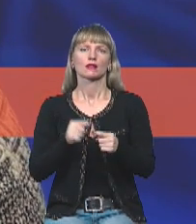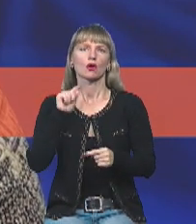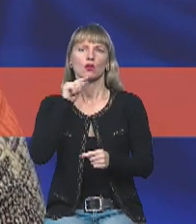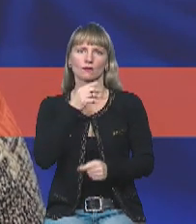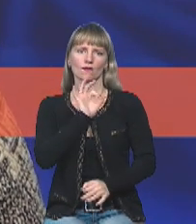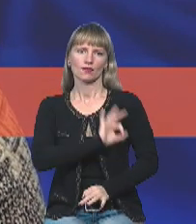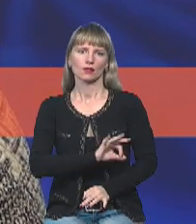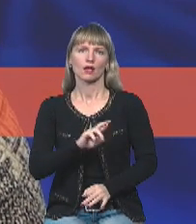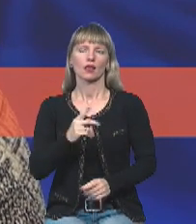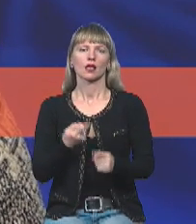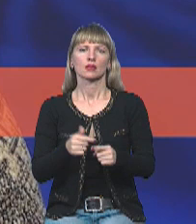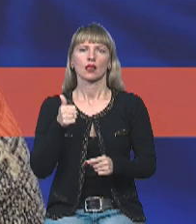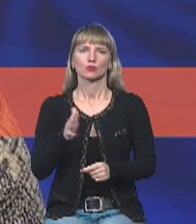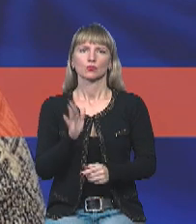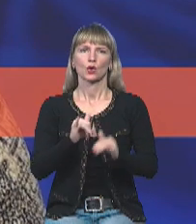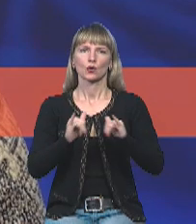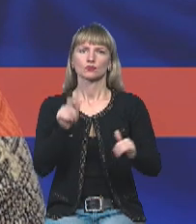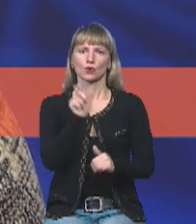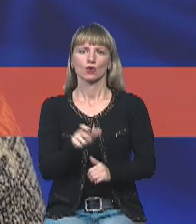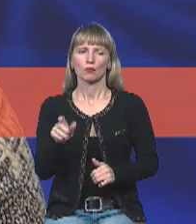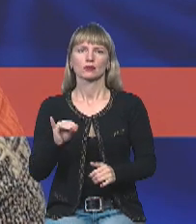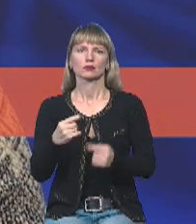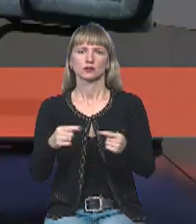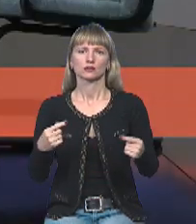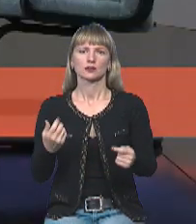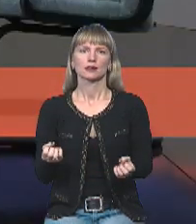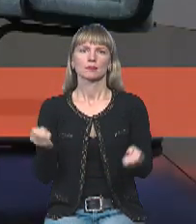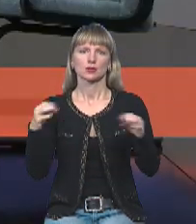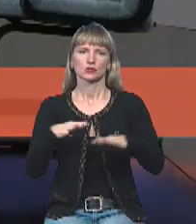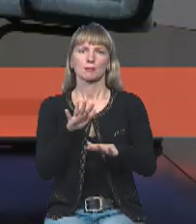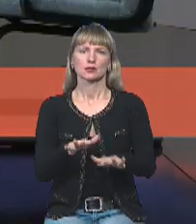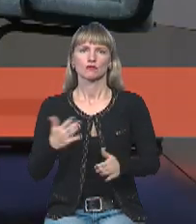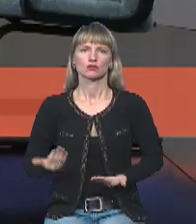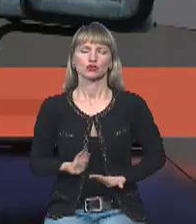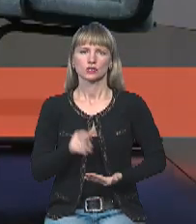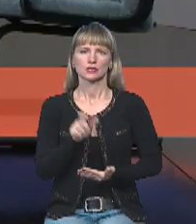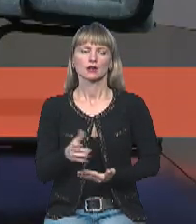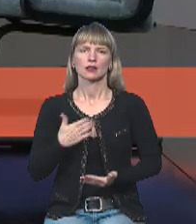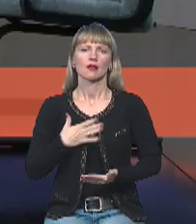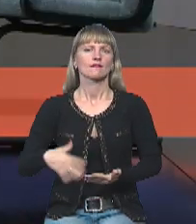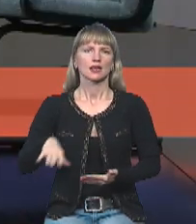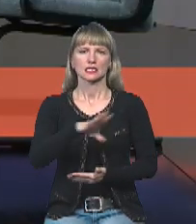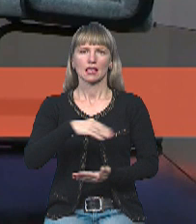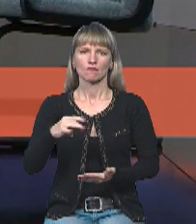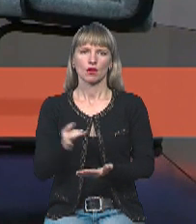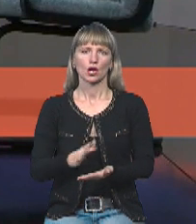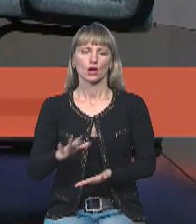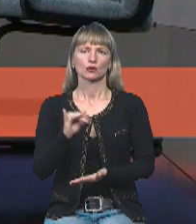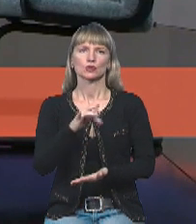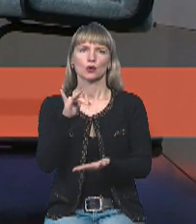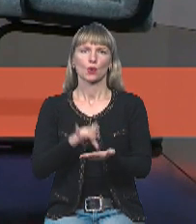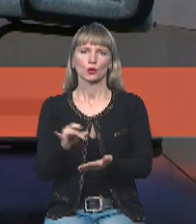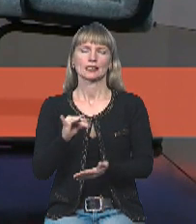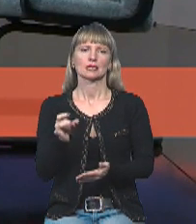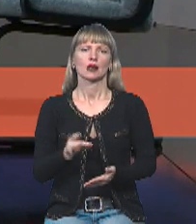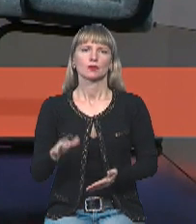доцільно, як це добре, який буде розвиток громади і все таке інше. Але зібрались місцеві жителі нашого всього Вільнянського району, з міста, з